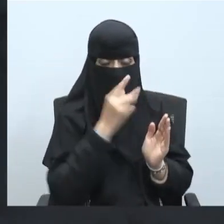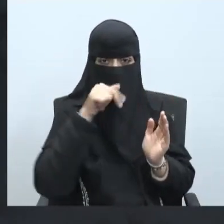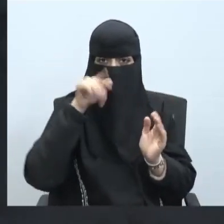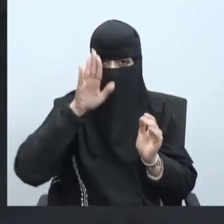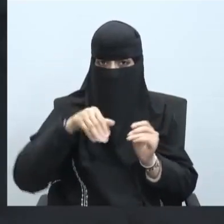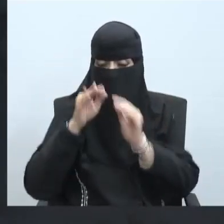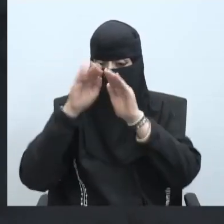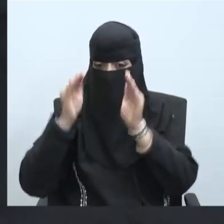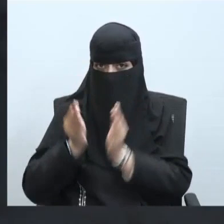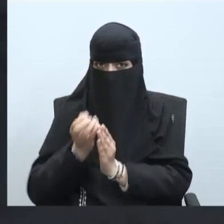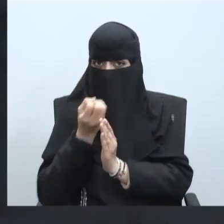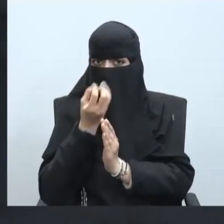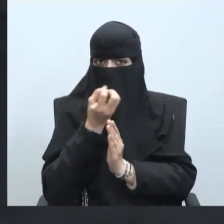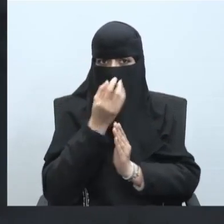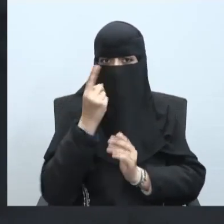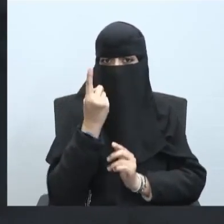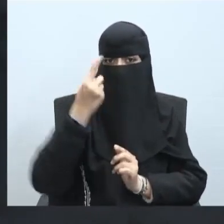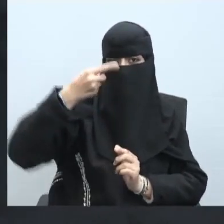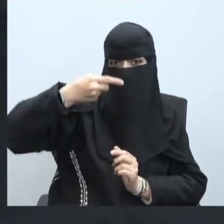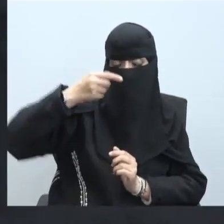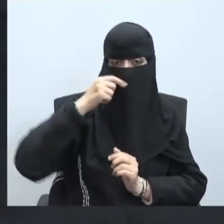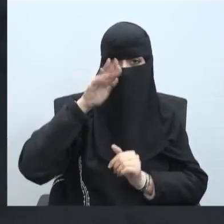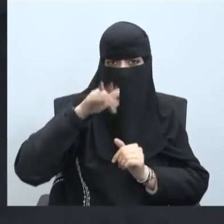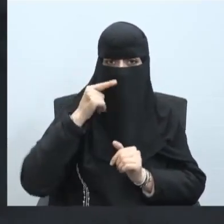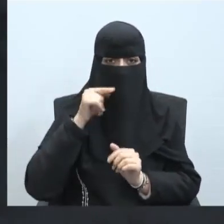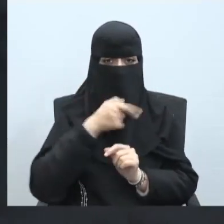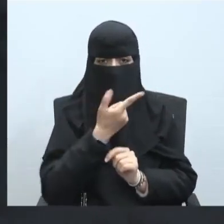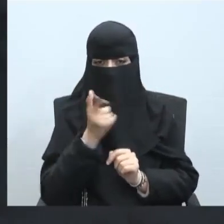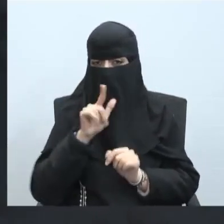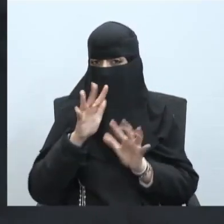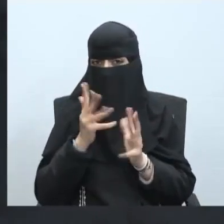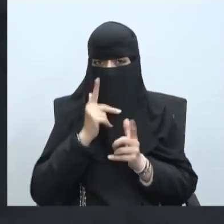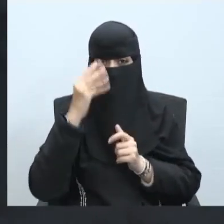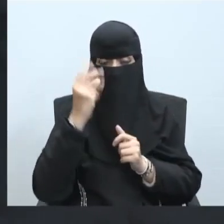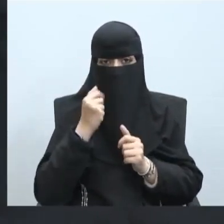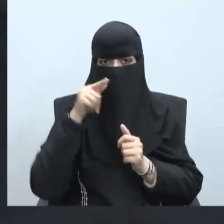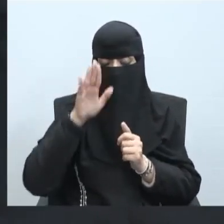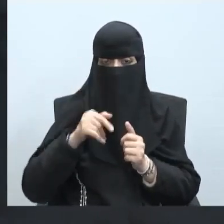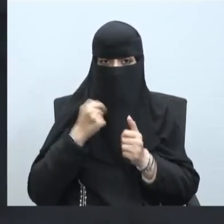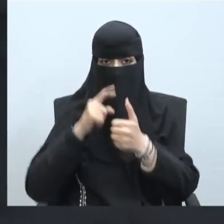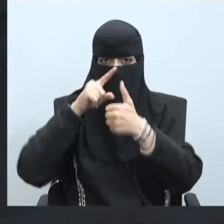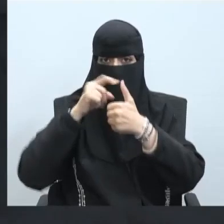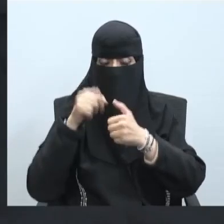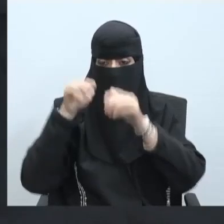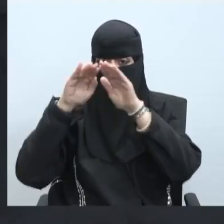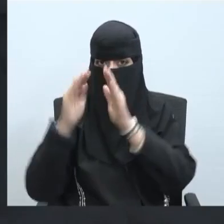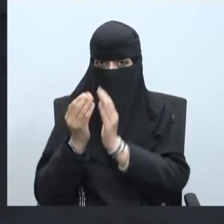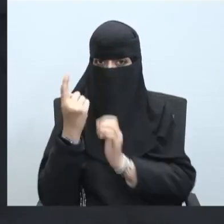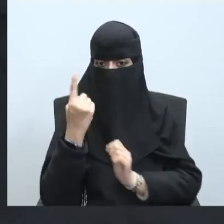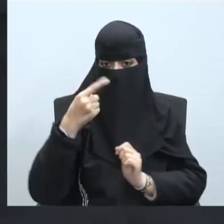نريد ابنائي وبناتي عدد الوردات في هذه المزهريات اذا هنا عشره وهنا عشره وهنا عشره